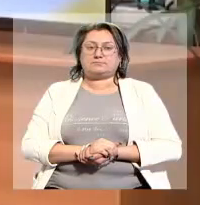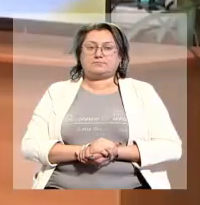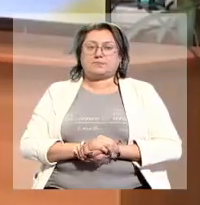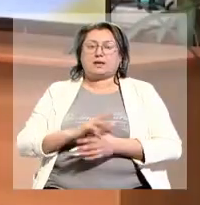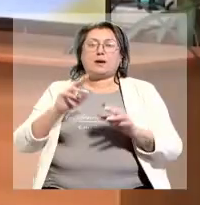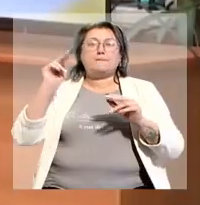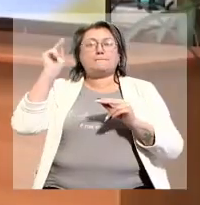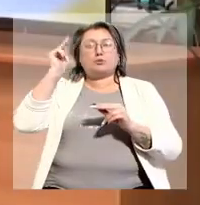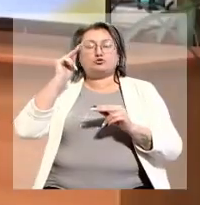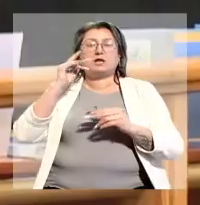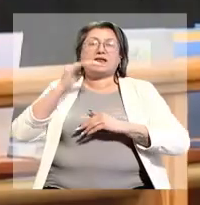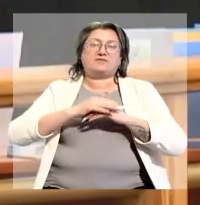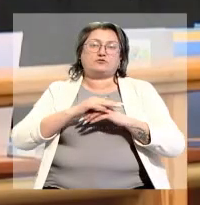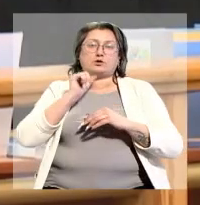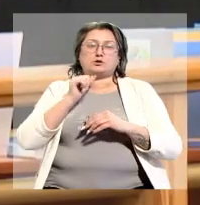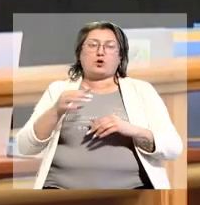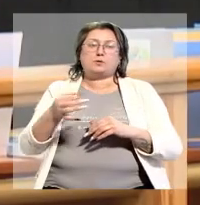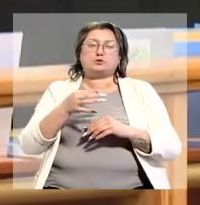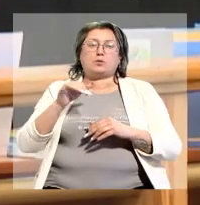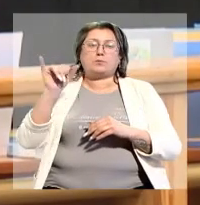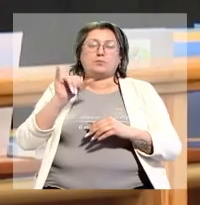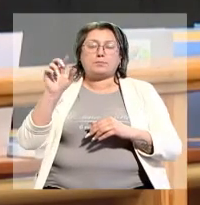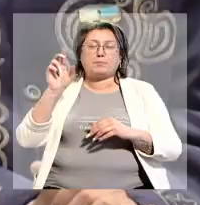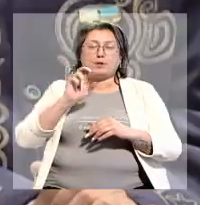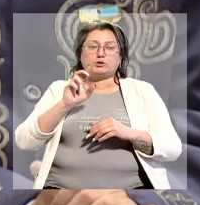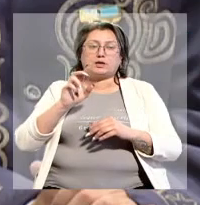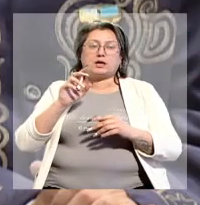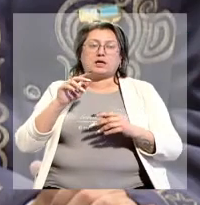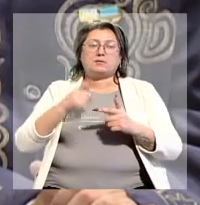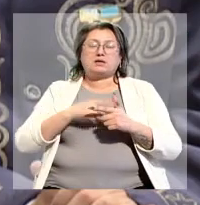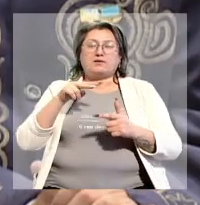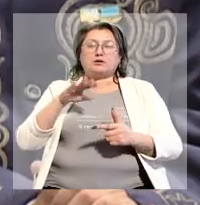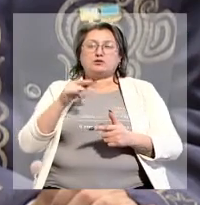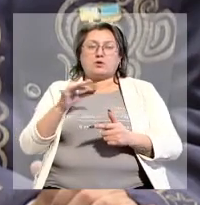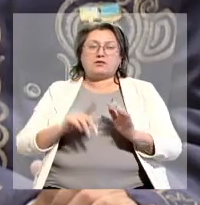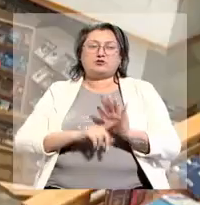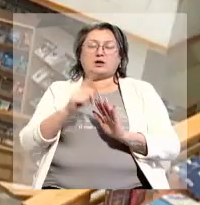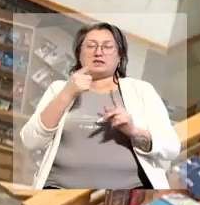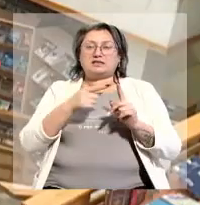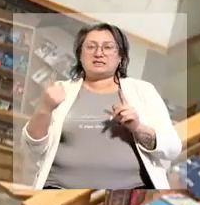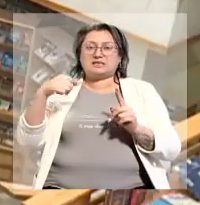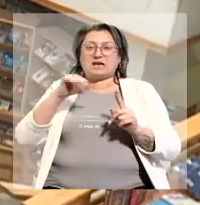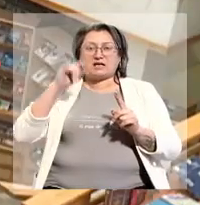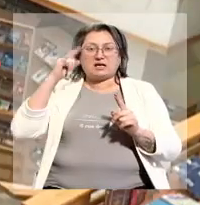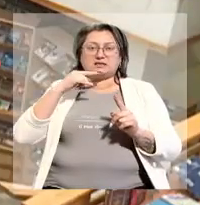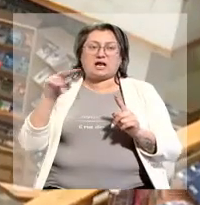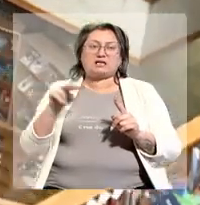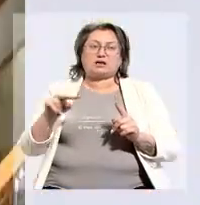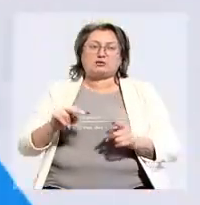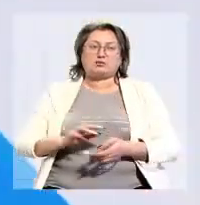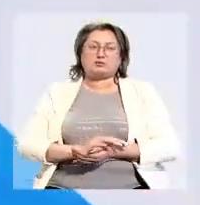Тағылымды кеш, Лев Толстой атындағы Қостанай облыстық әмбебап ғылыми кітапханасында қазақ әдебиеті апталығы басталды.